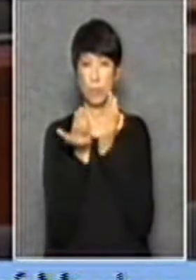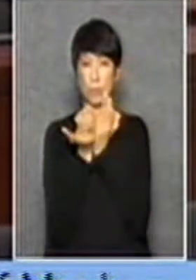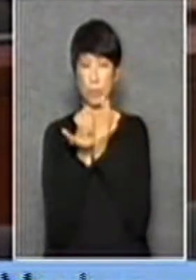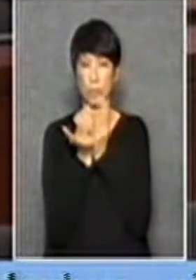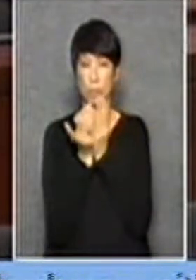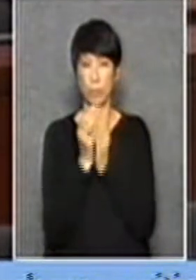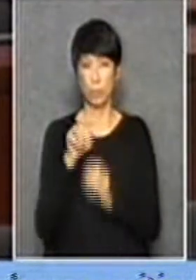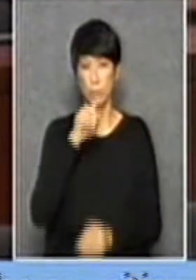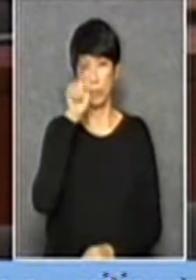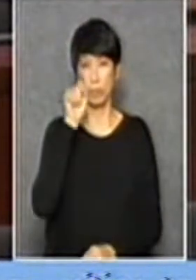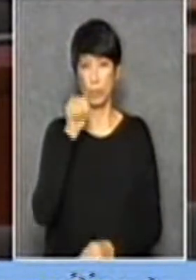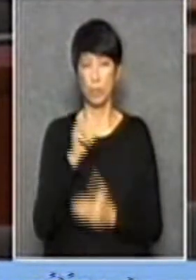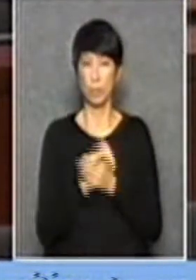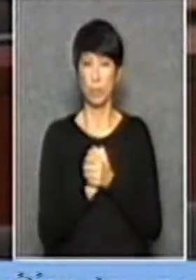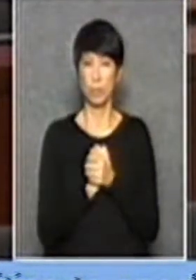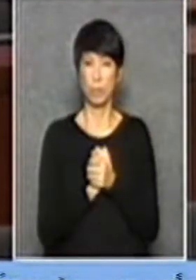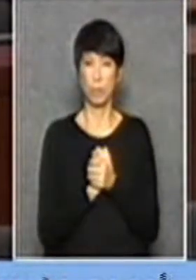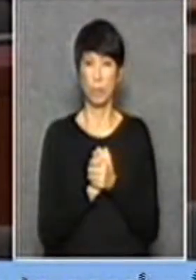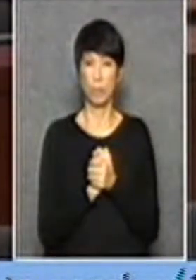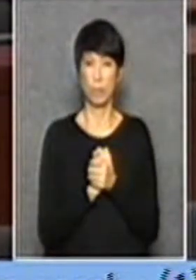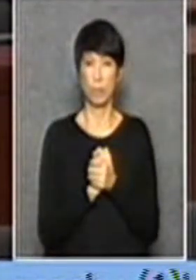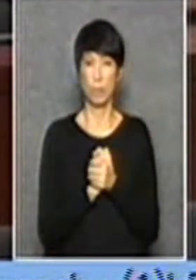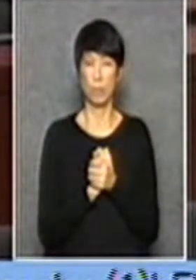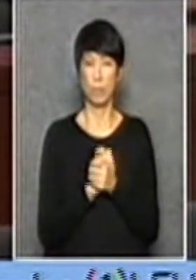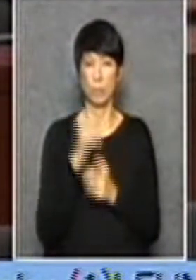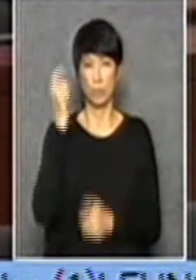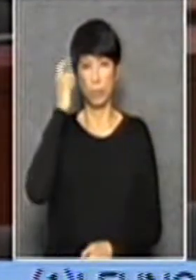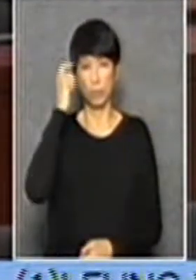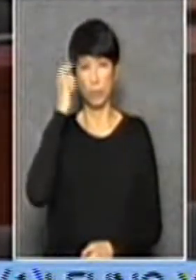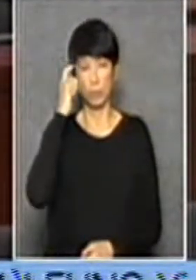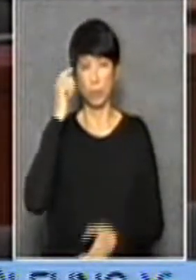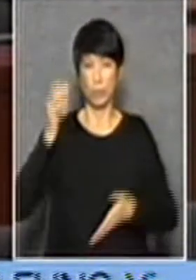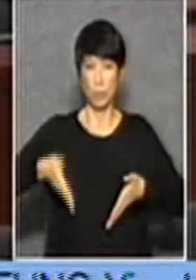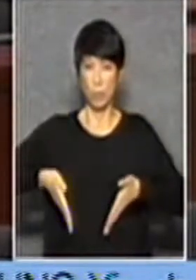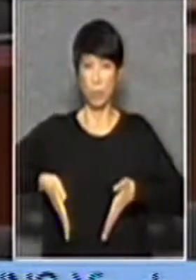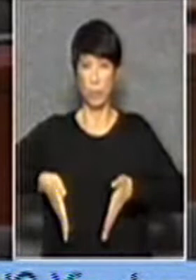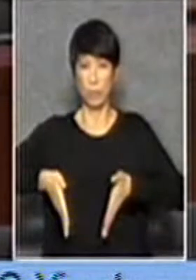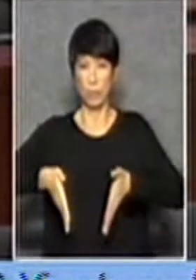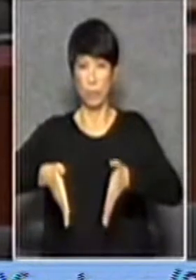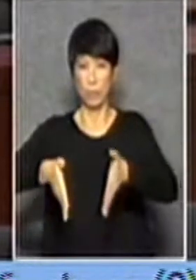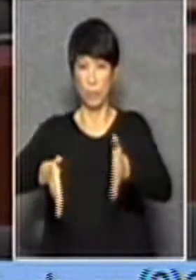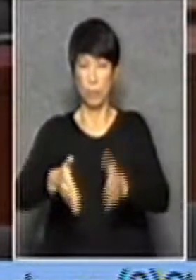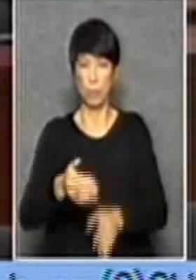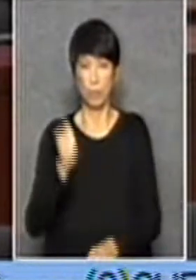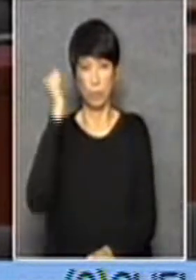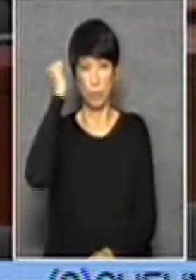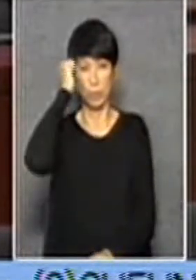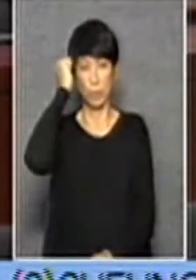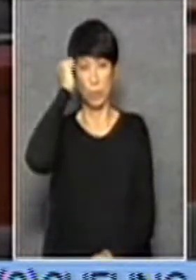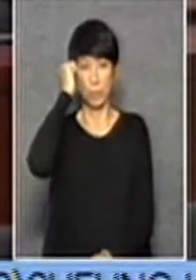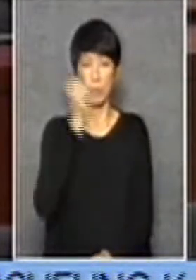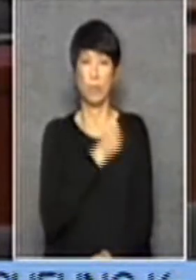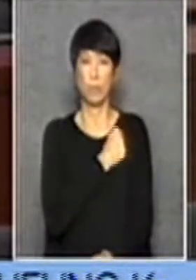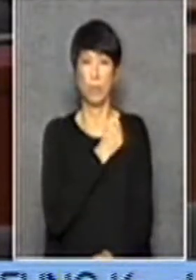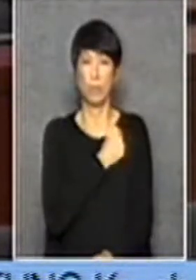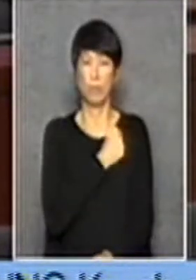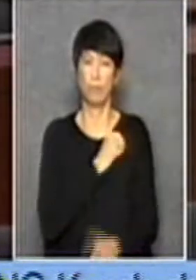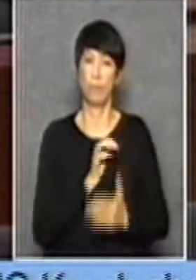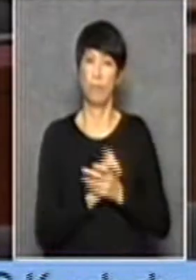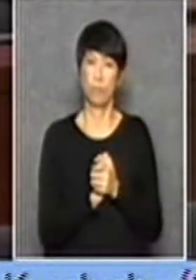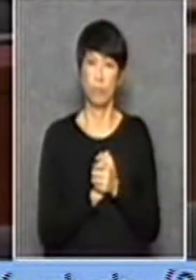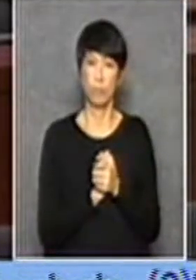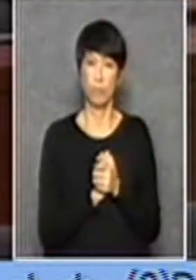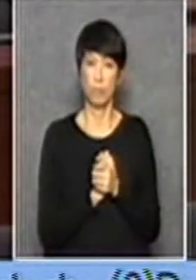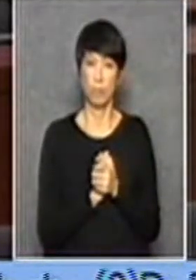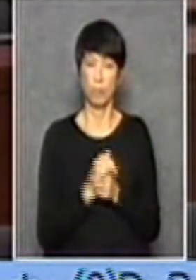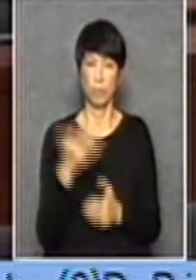題，才發覺原來是路途是艱辛而遙遠的。早